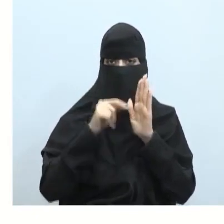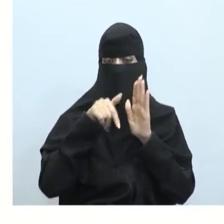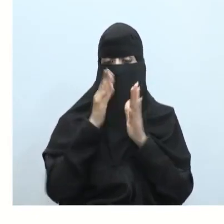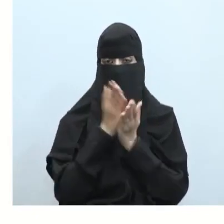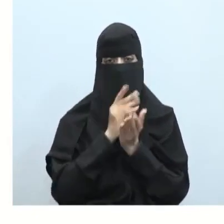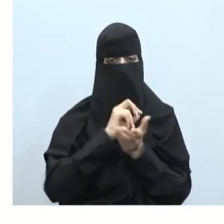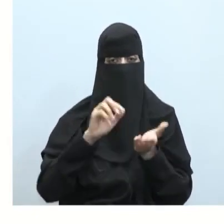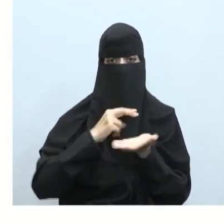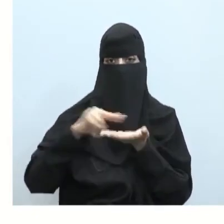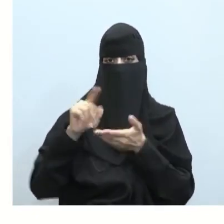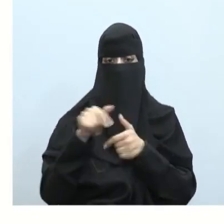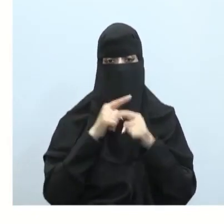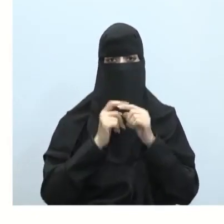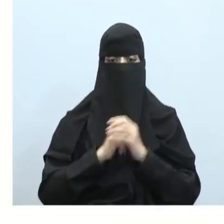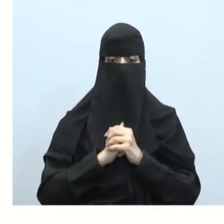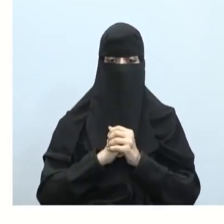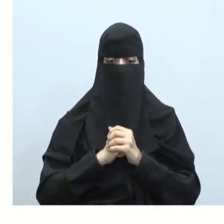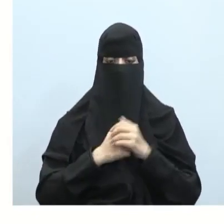اي رسائل خطا